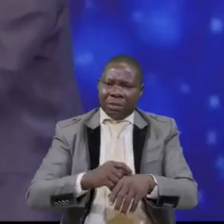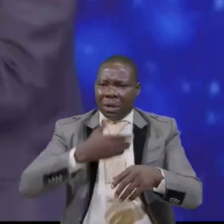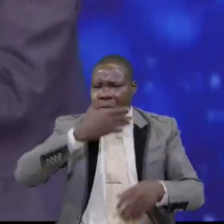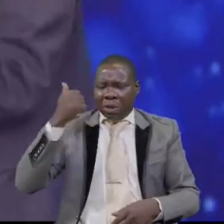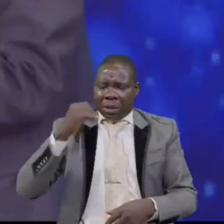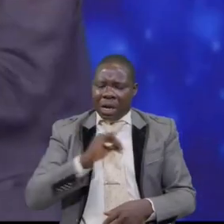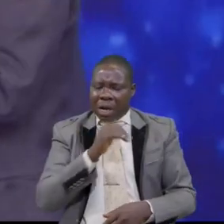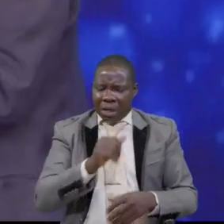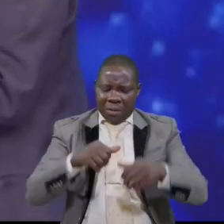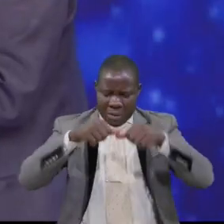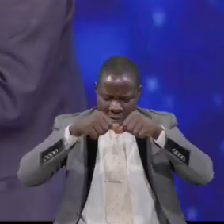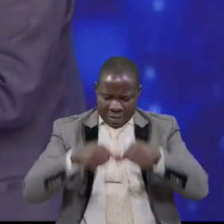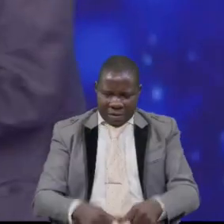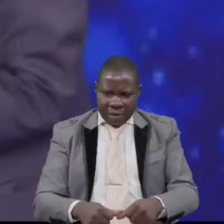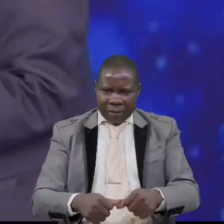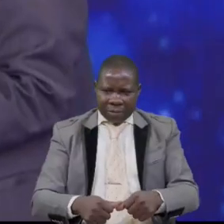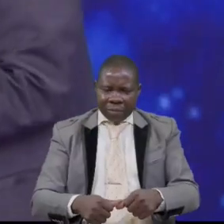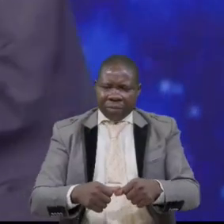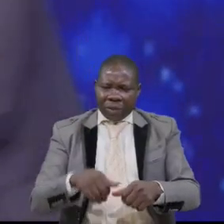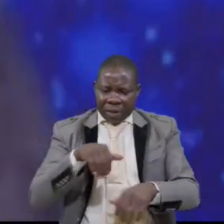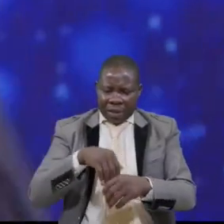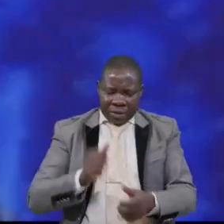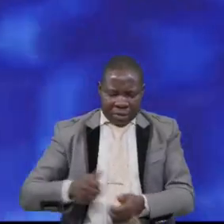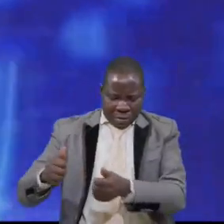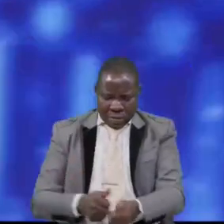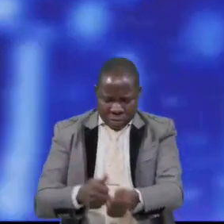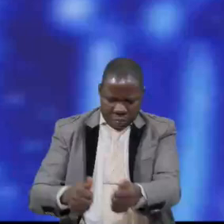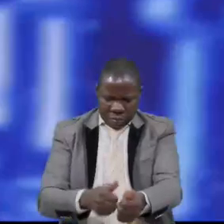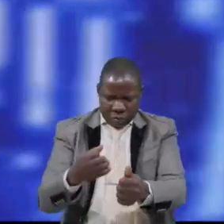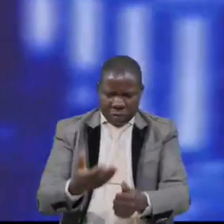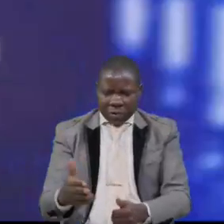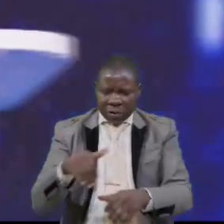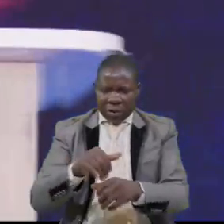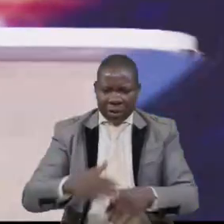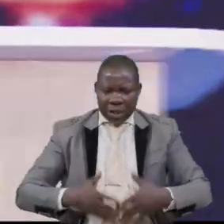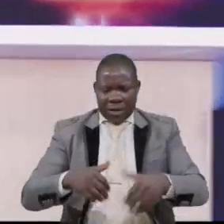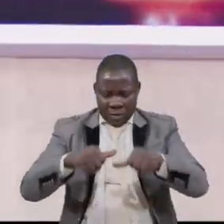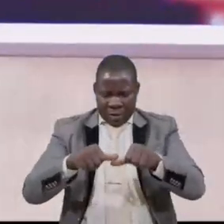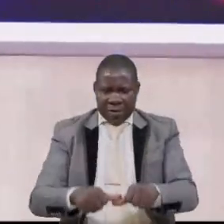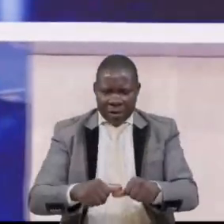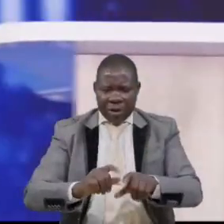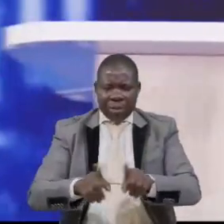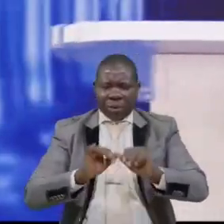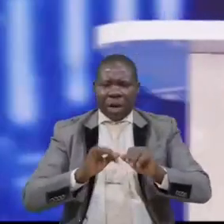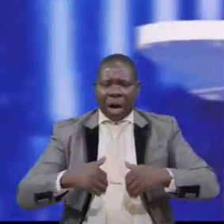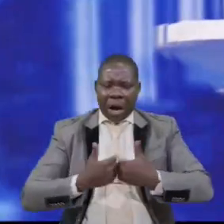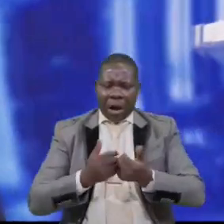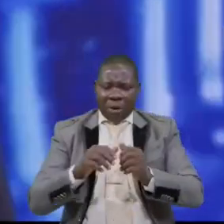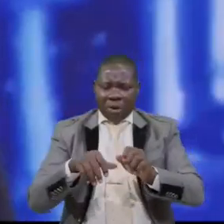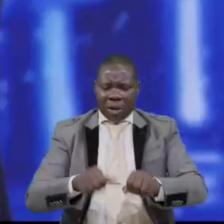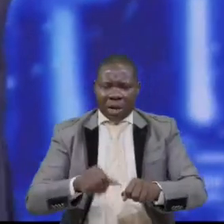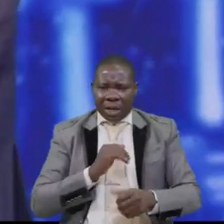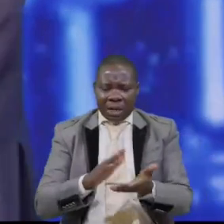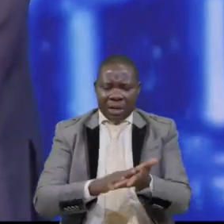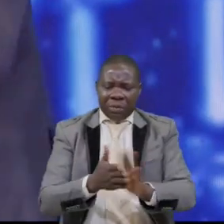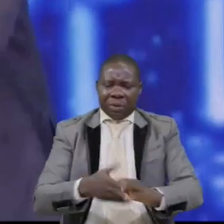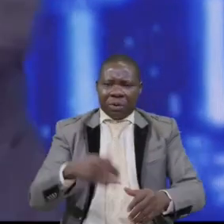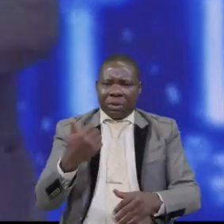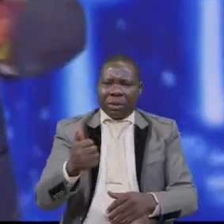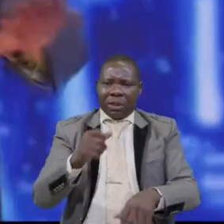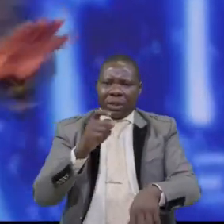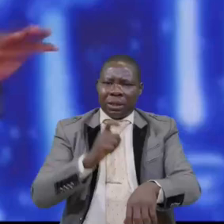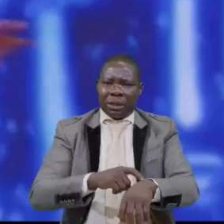Je suis en bonne santé. Dans la poursuite des choses dans la vie, comment devenir 10 fois supérieur,